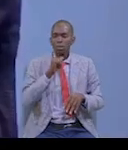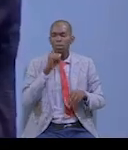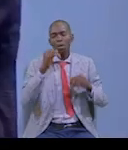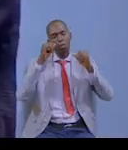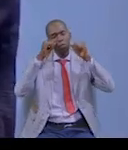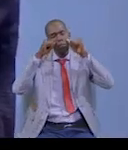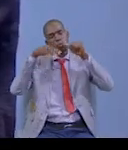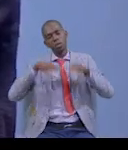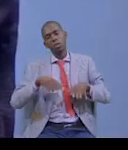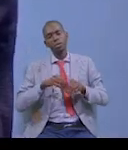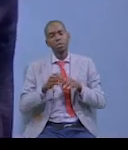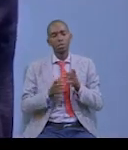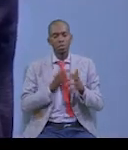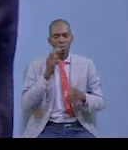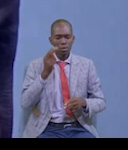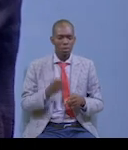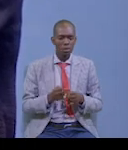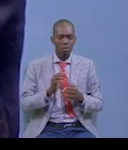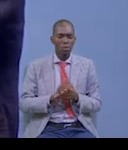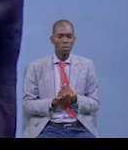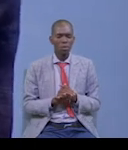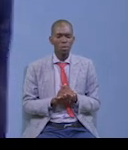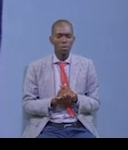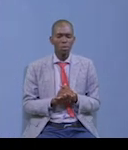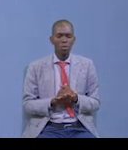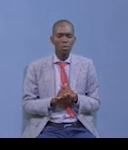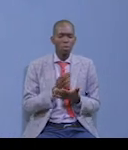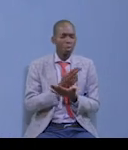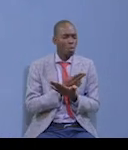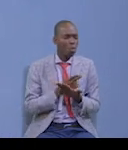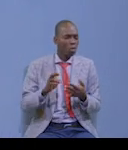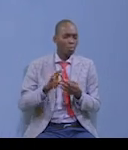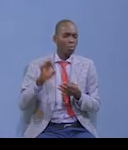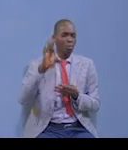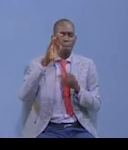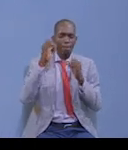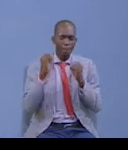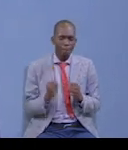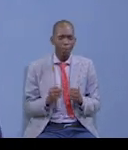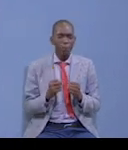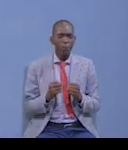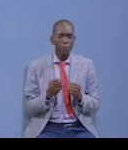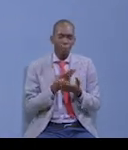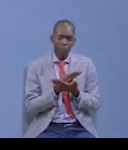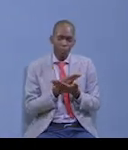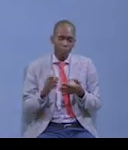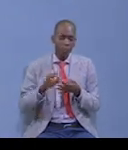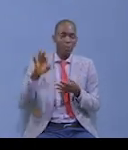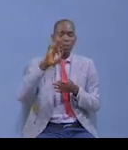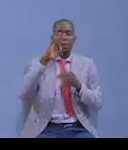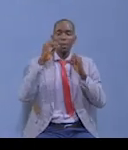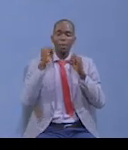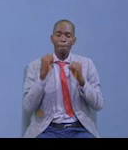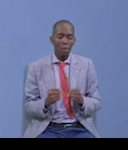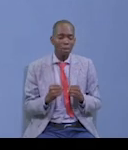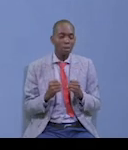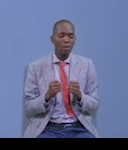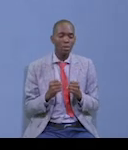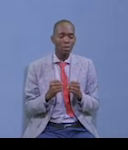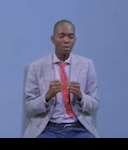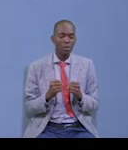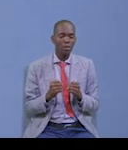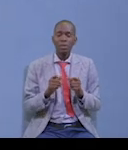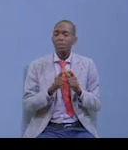వారు పరిగెత్తాలి గాని అలసిపోకూడదు. Holy Ghost power. పరిశుద్ధాత్మ శక్తి. Holy Ghost power. పరిశుద్ధాత్మ